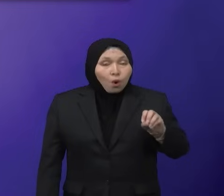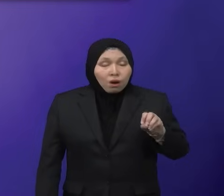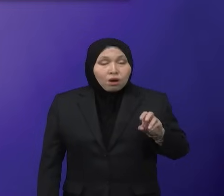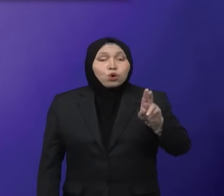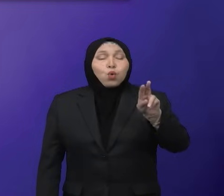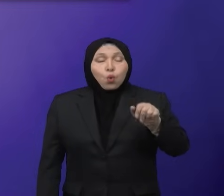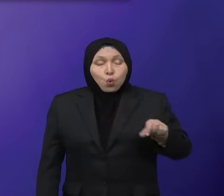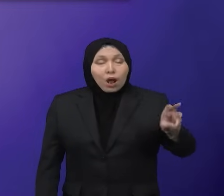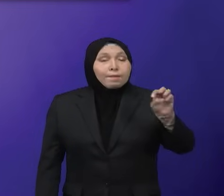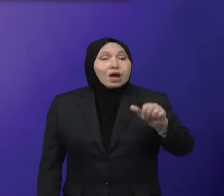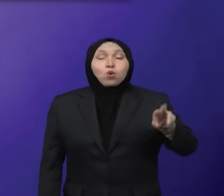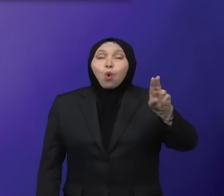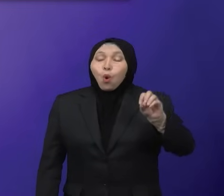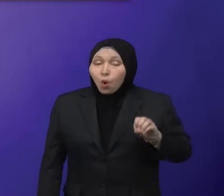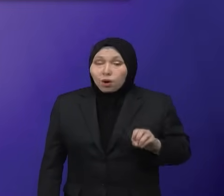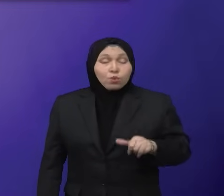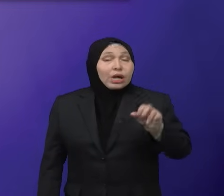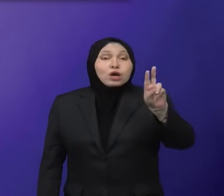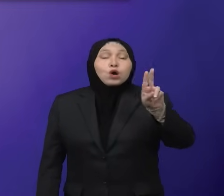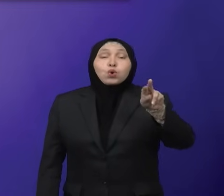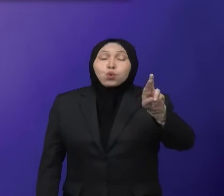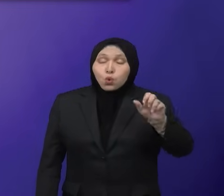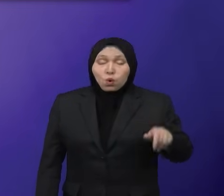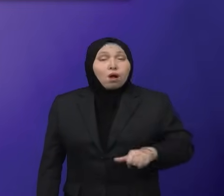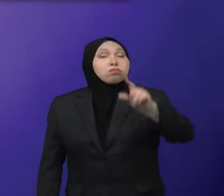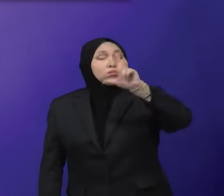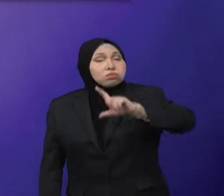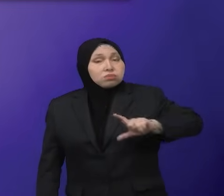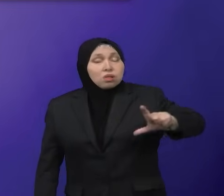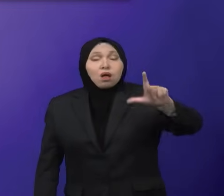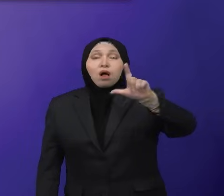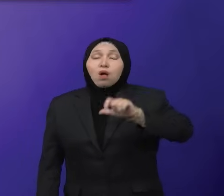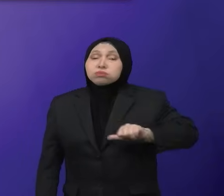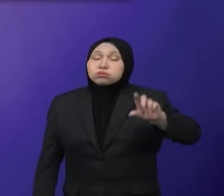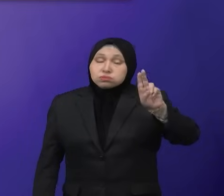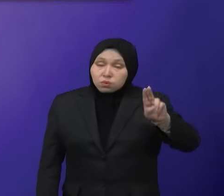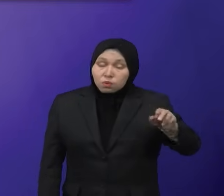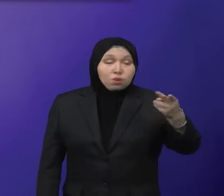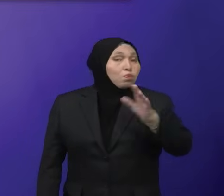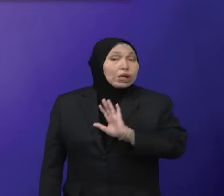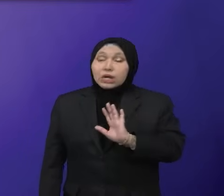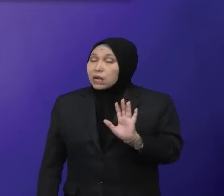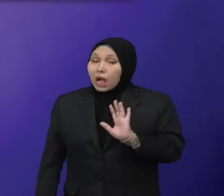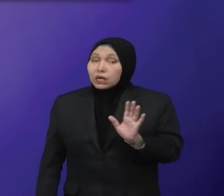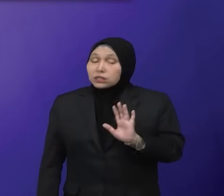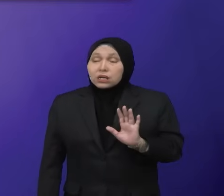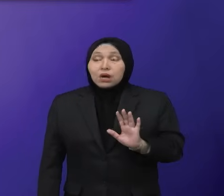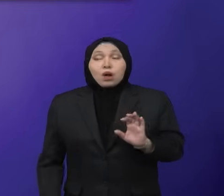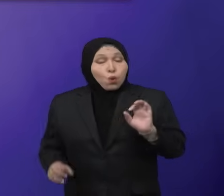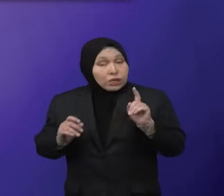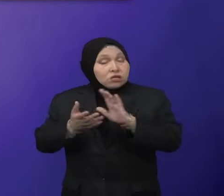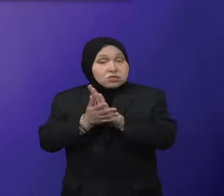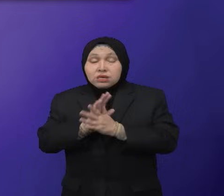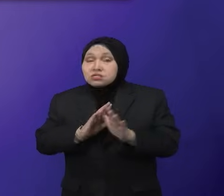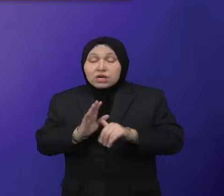Ru. Wabara. Bukan ru. Allah. Bukan Allah. Bukan. Ha, okay. Ha, jadi